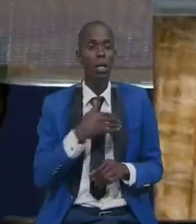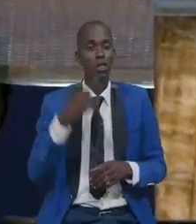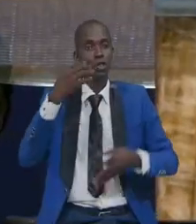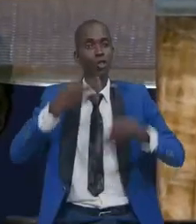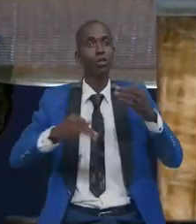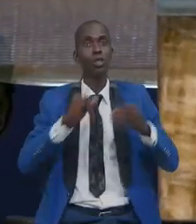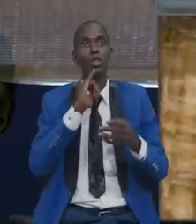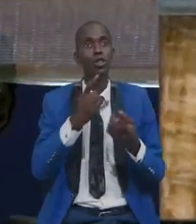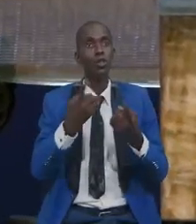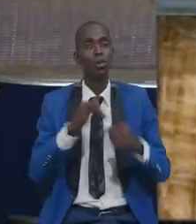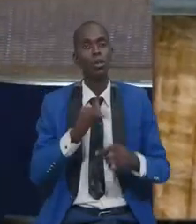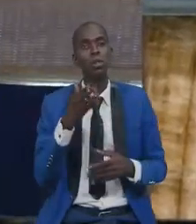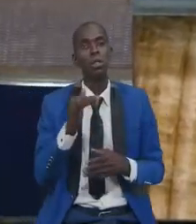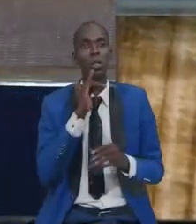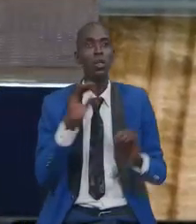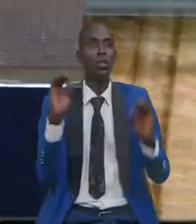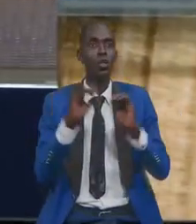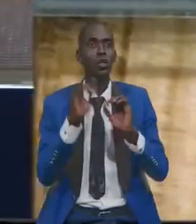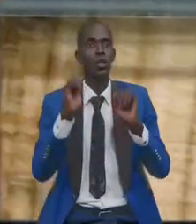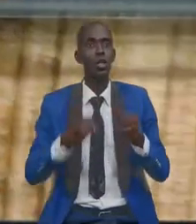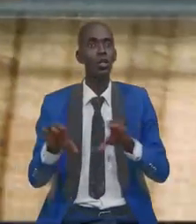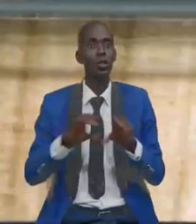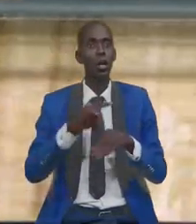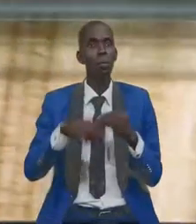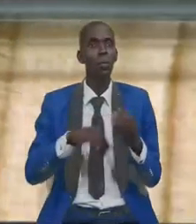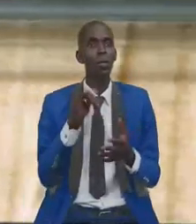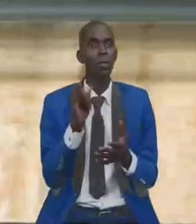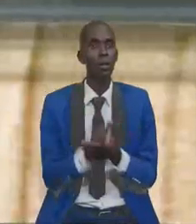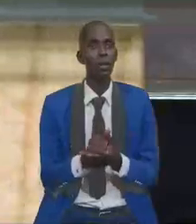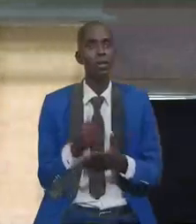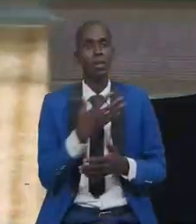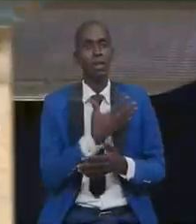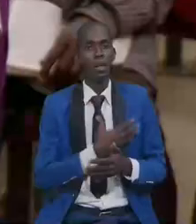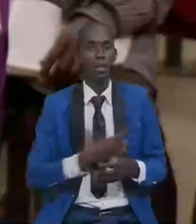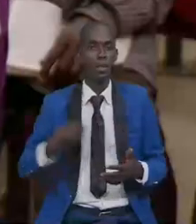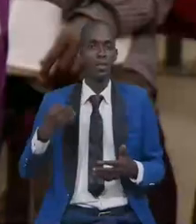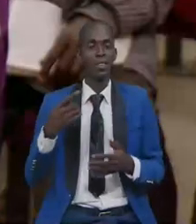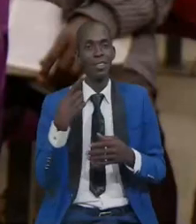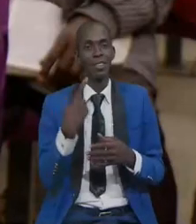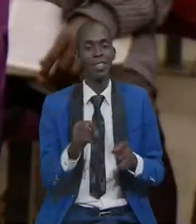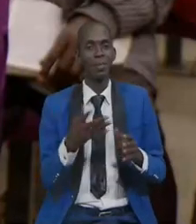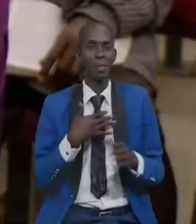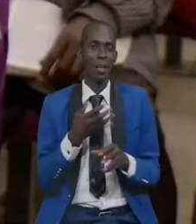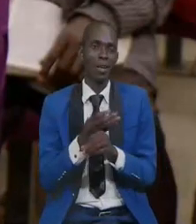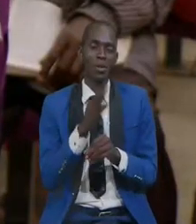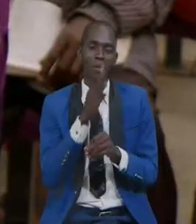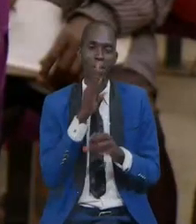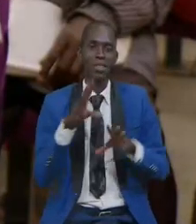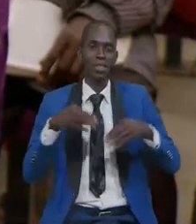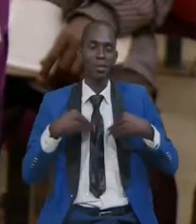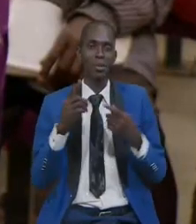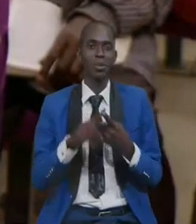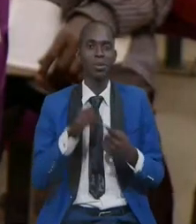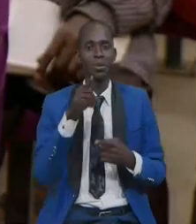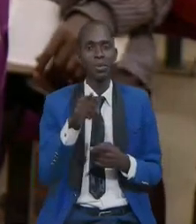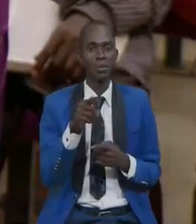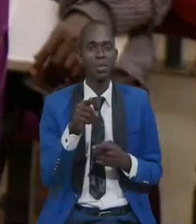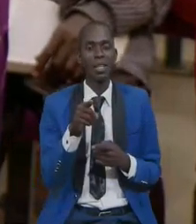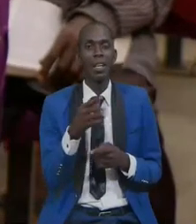quelque chose que tu peux faire à propos de ça. Alors, que mon conseil te soit acceptable. Puisque mon conseil te